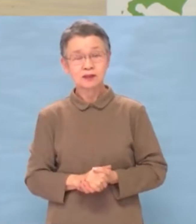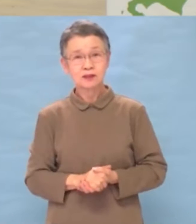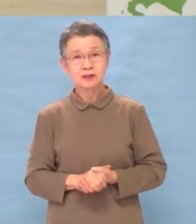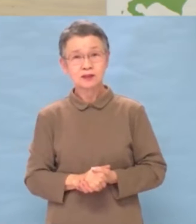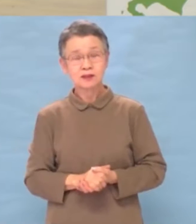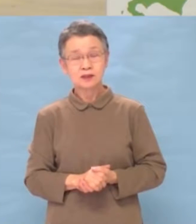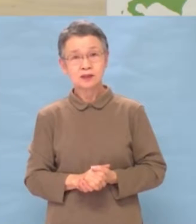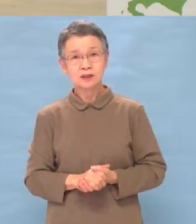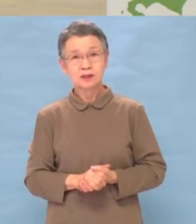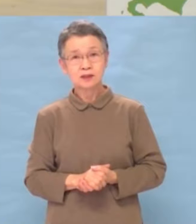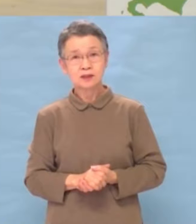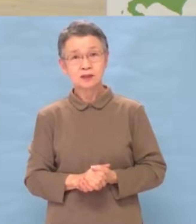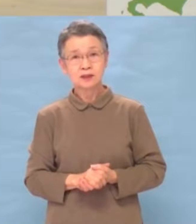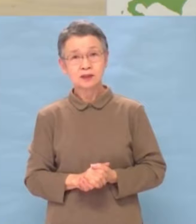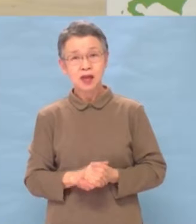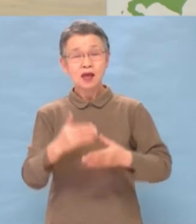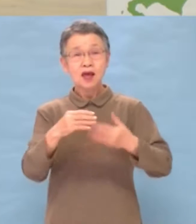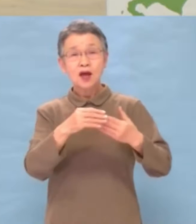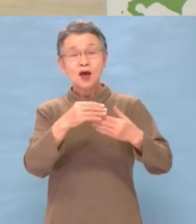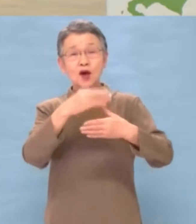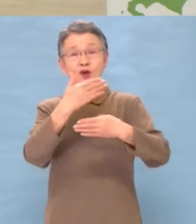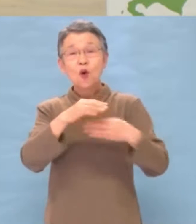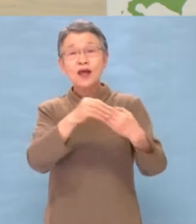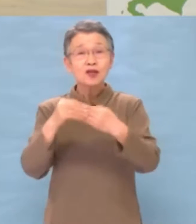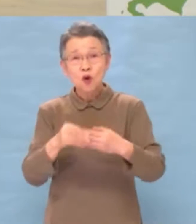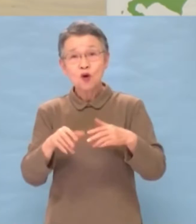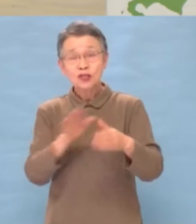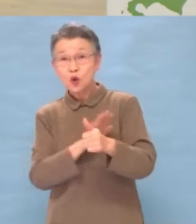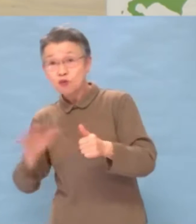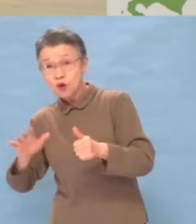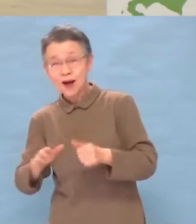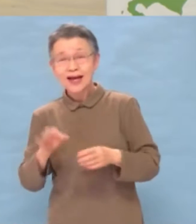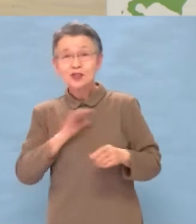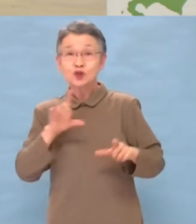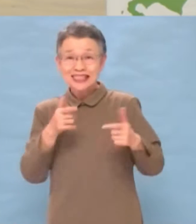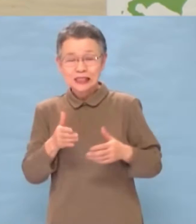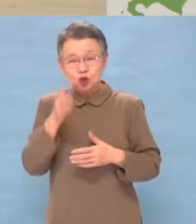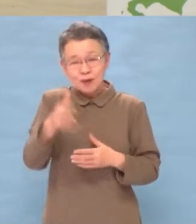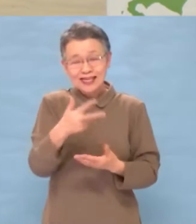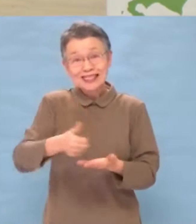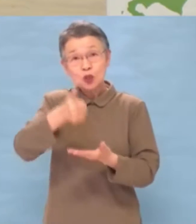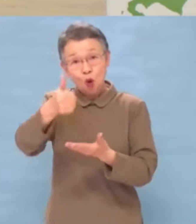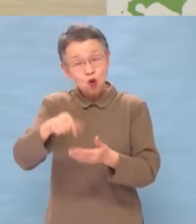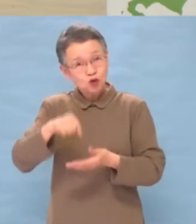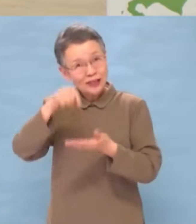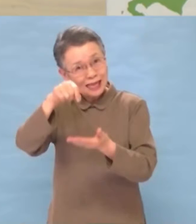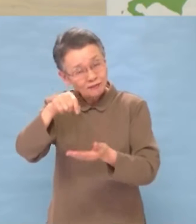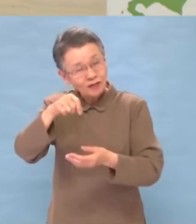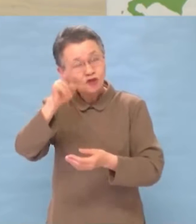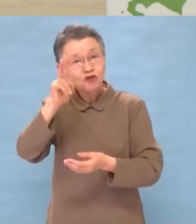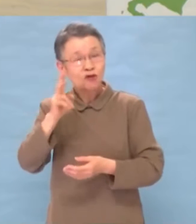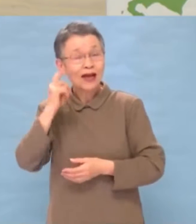昨日 ですね、一方で同連の執行部は、鈴木雄馬市長を軸に調整している